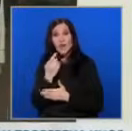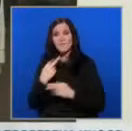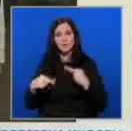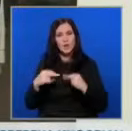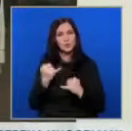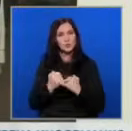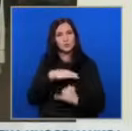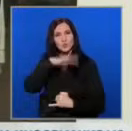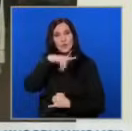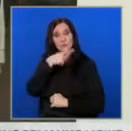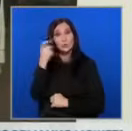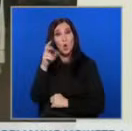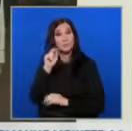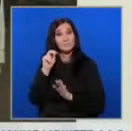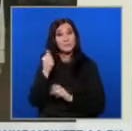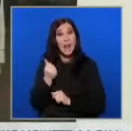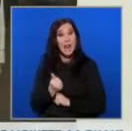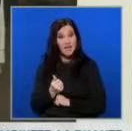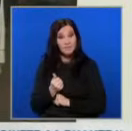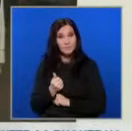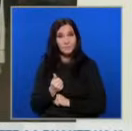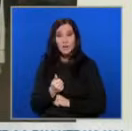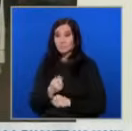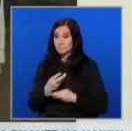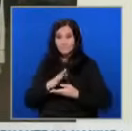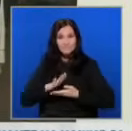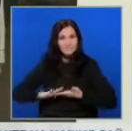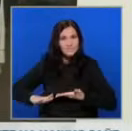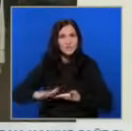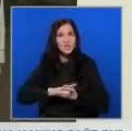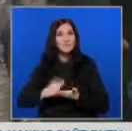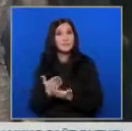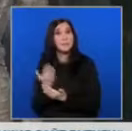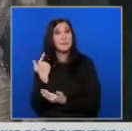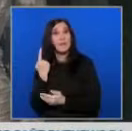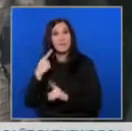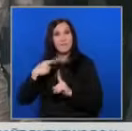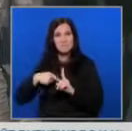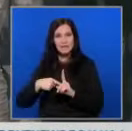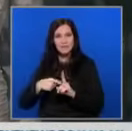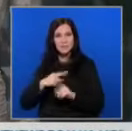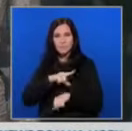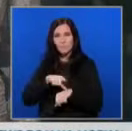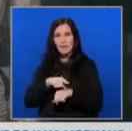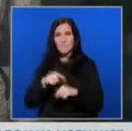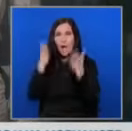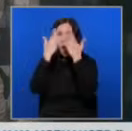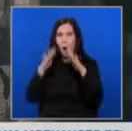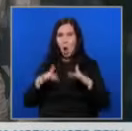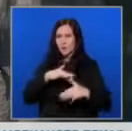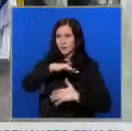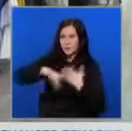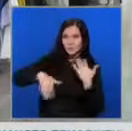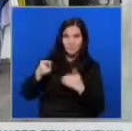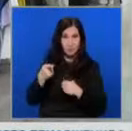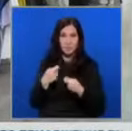в Русе достигнаха 180 лева и са изчерпани още преди месец. По време на коледната суматоха в